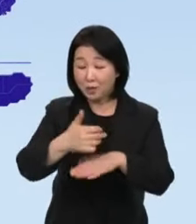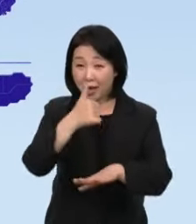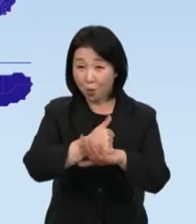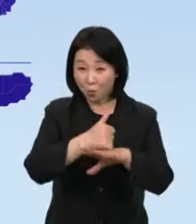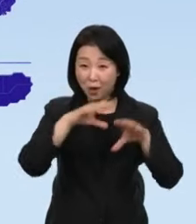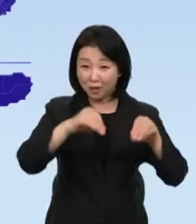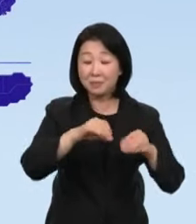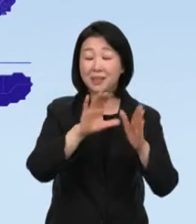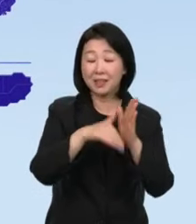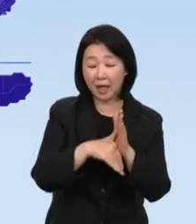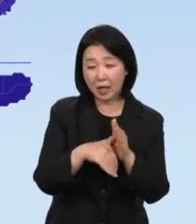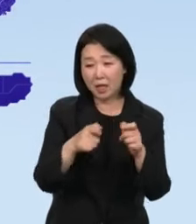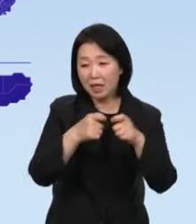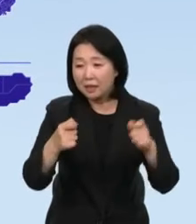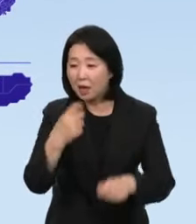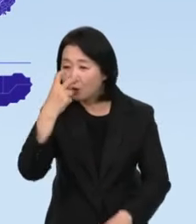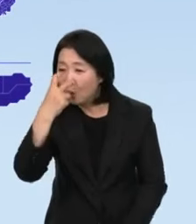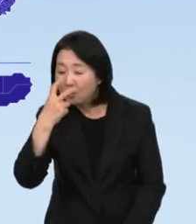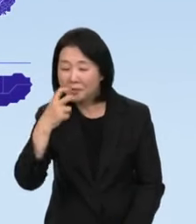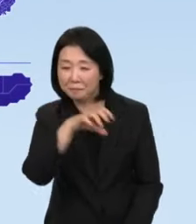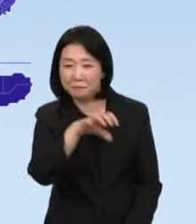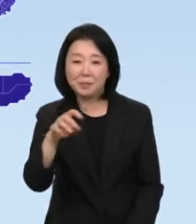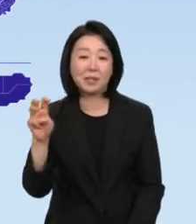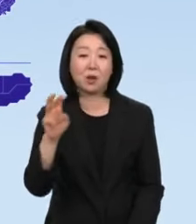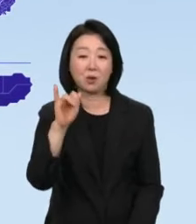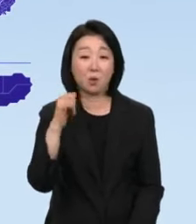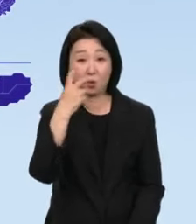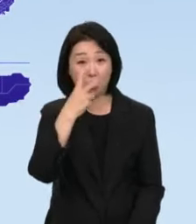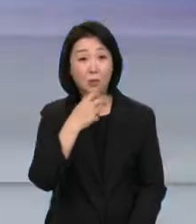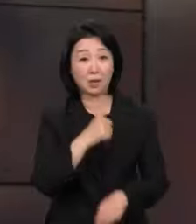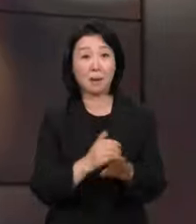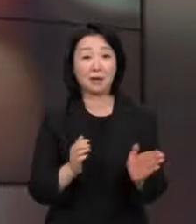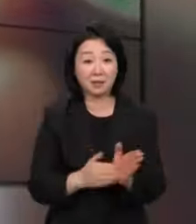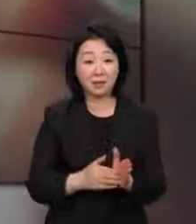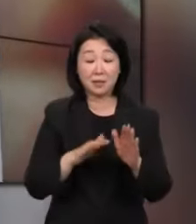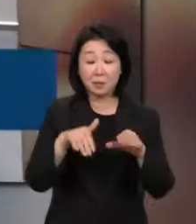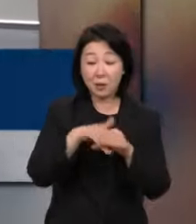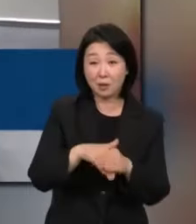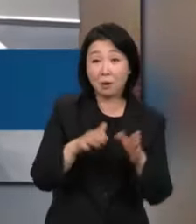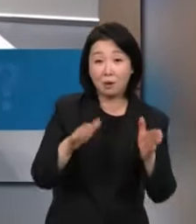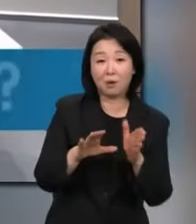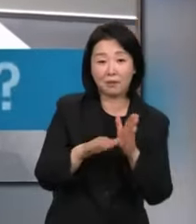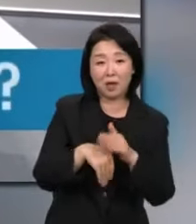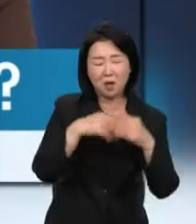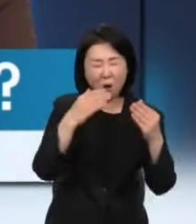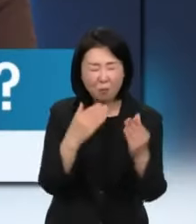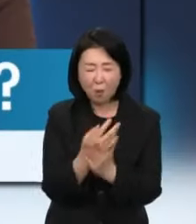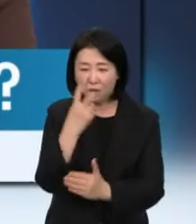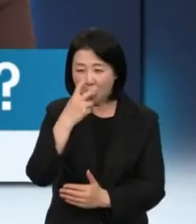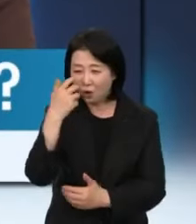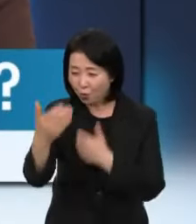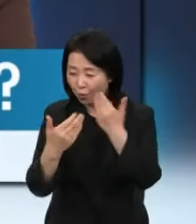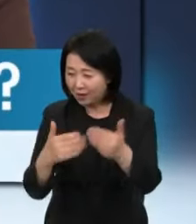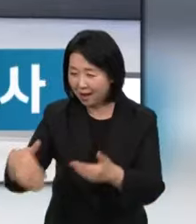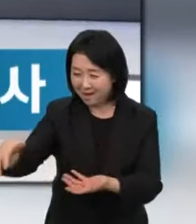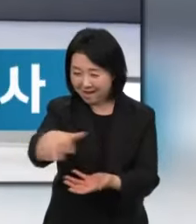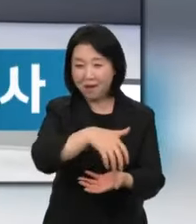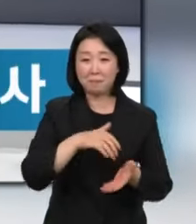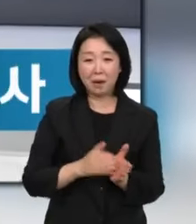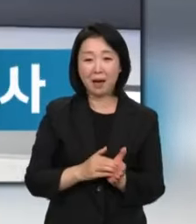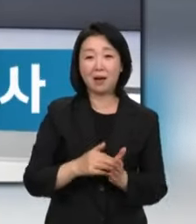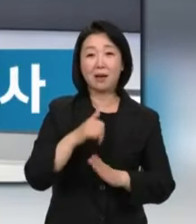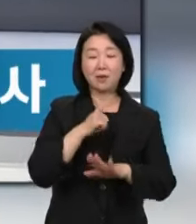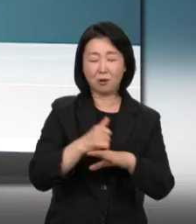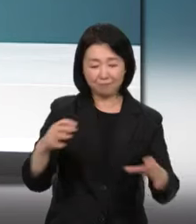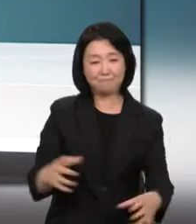기간에 별도로 실시한 격전지 30곳 여론조사를 포함해 이번 선거 기간에 나온 모든 여론조사, 역대 선거 결과